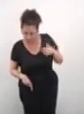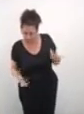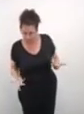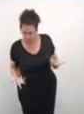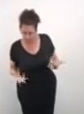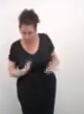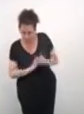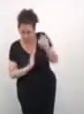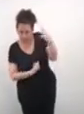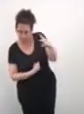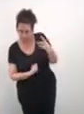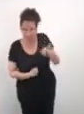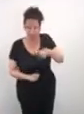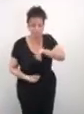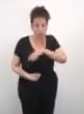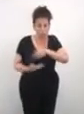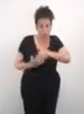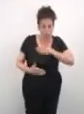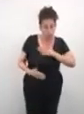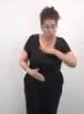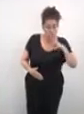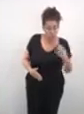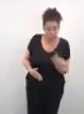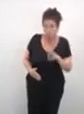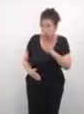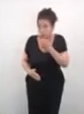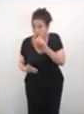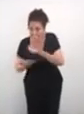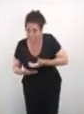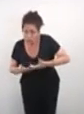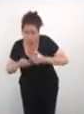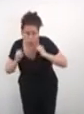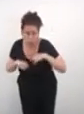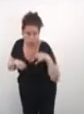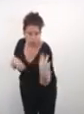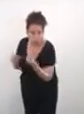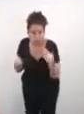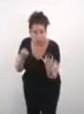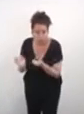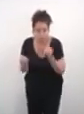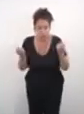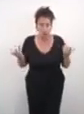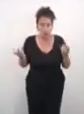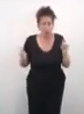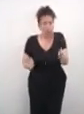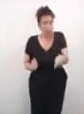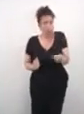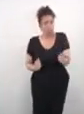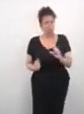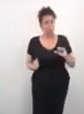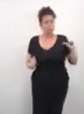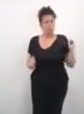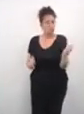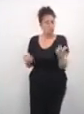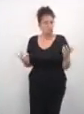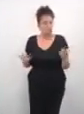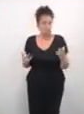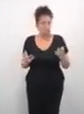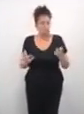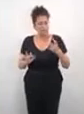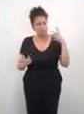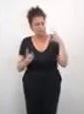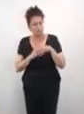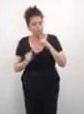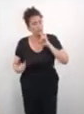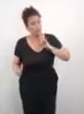nos responsabilités et tous nos leviers. Oui, Monsieur Cazenave, chacun ses prérogatives. Et oui, nous avons besoin de l'aide de l'État, je